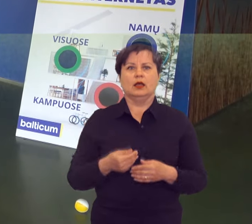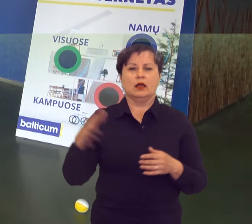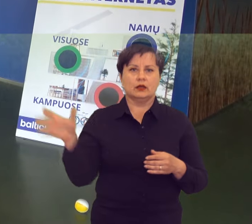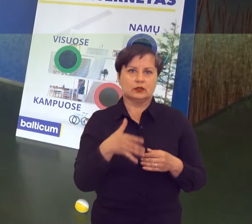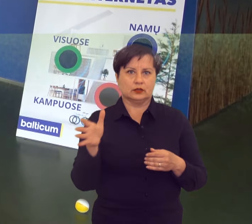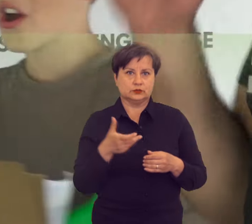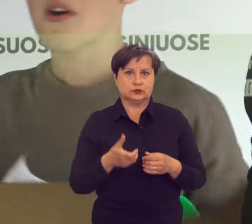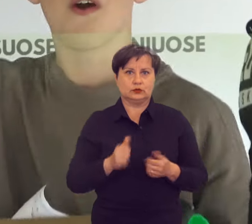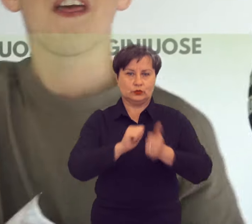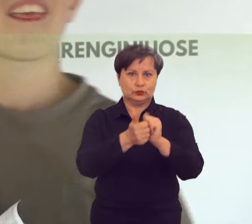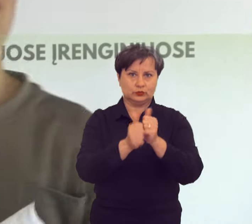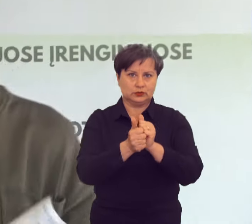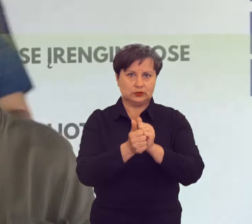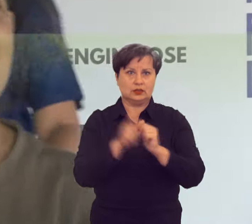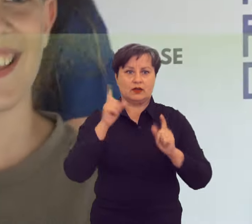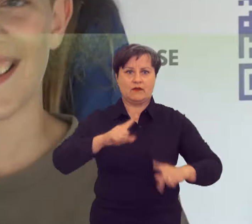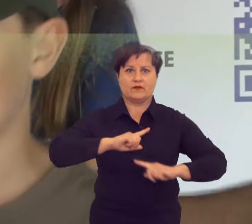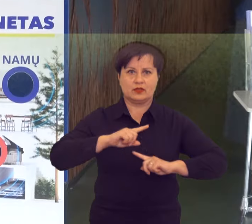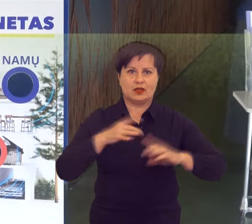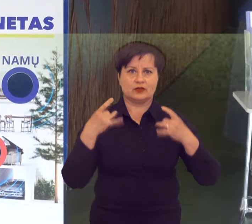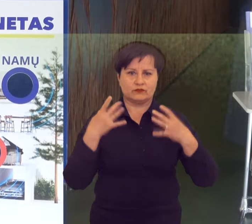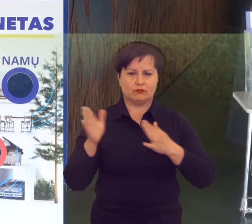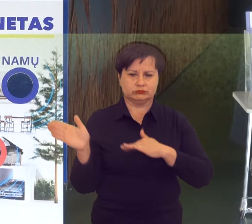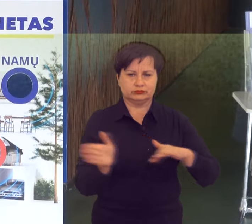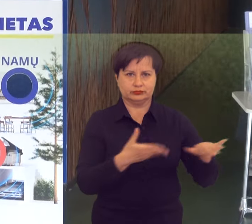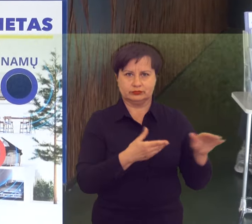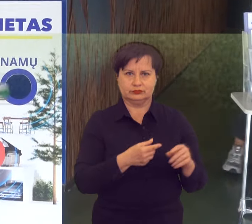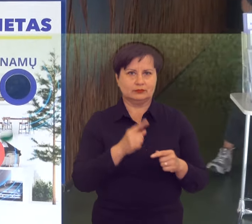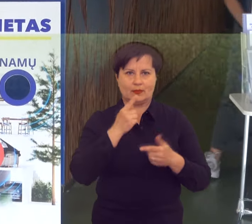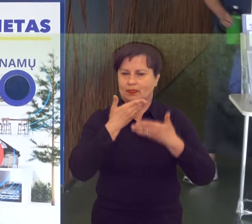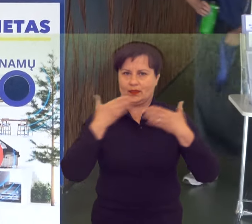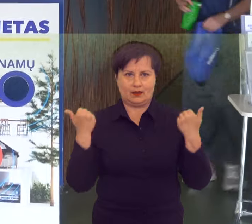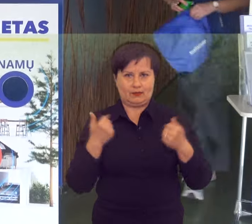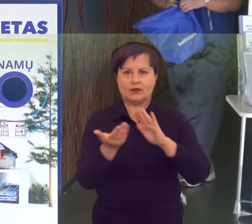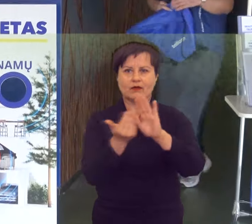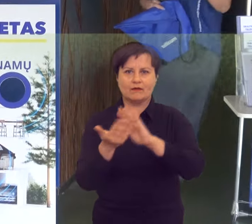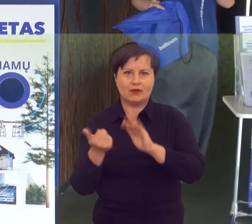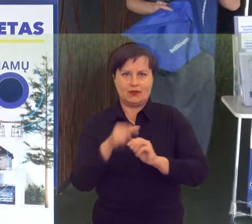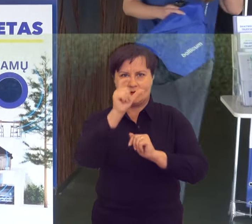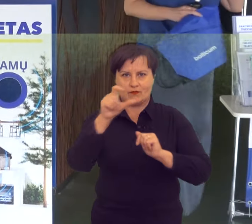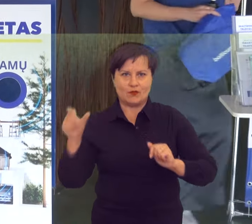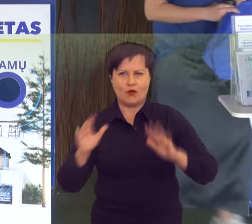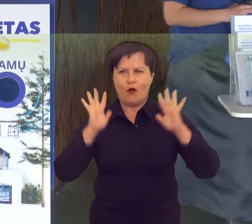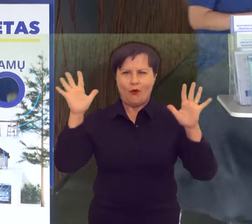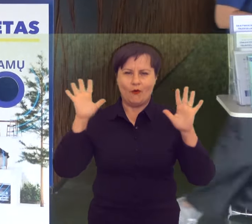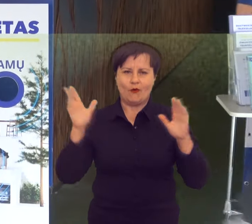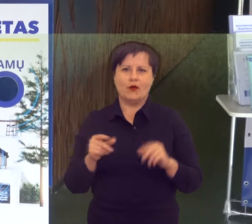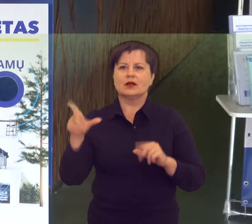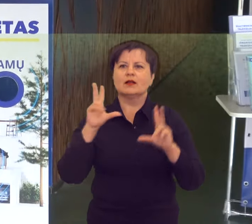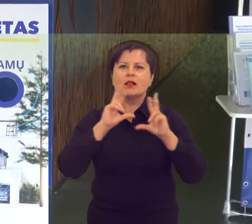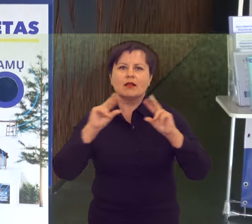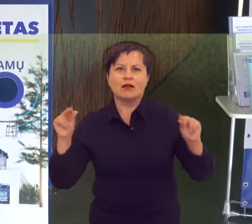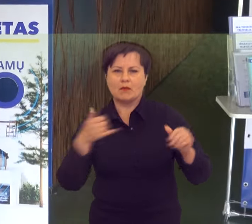praleisti tikrai negalėjo. Dvi dienas kvietės ir galius žaidėjus išbandyti savo laimę ir laimėti